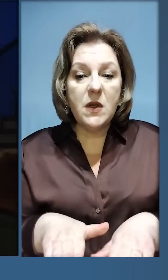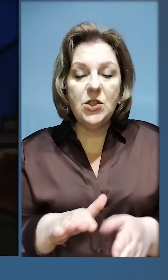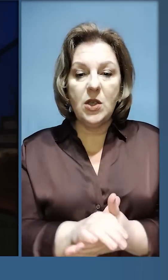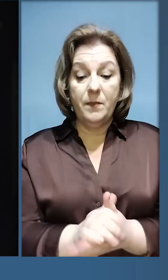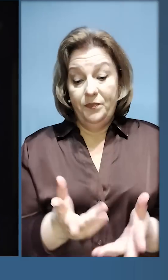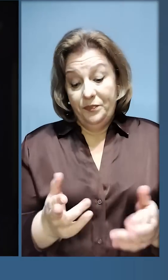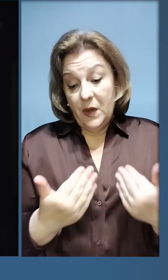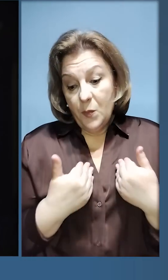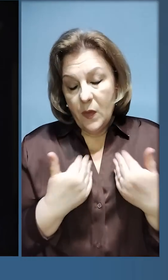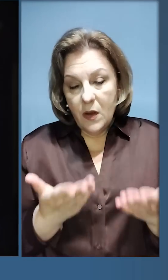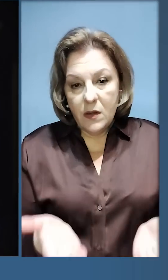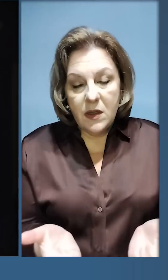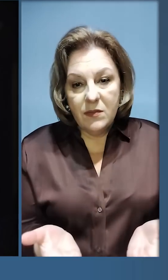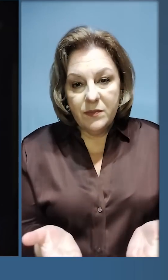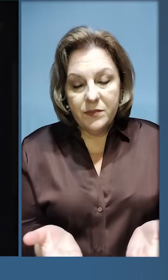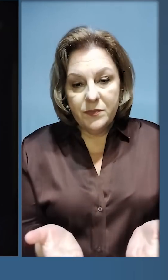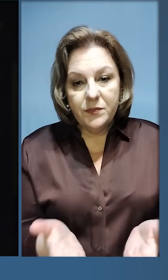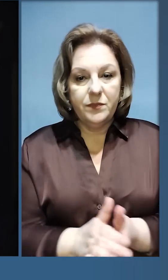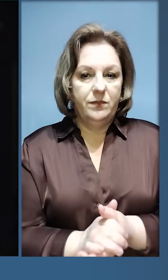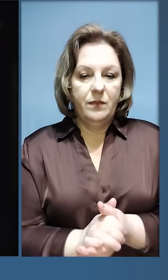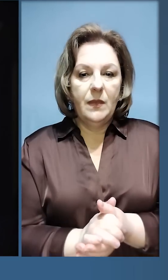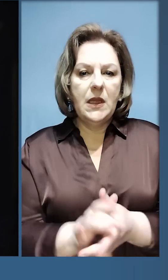небезпечне. І для мене